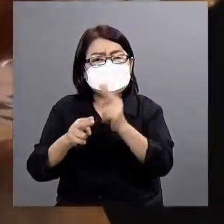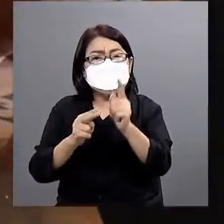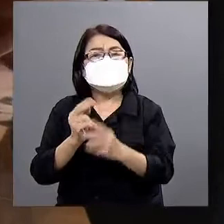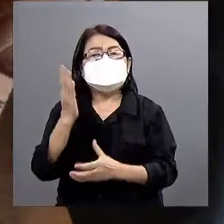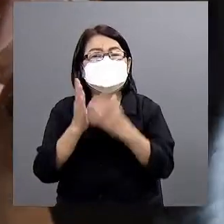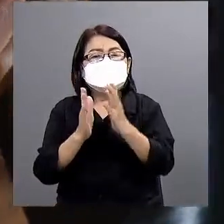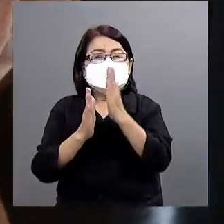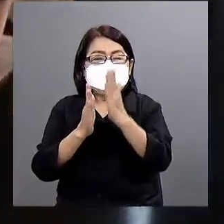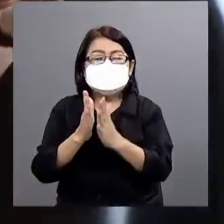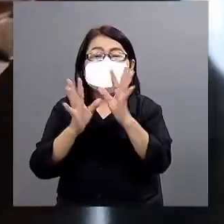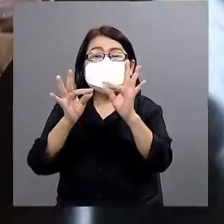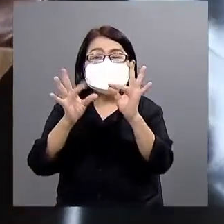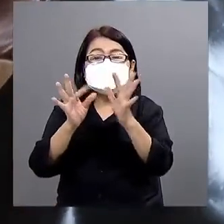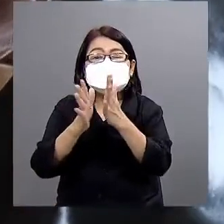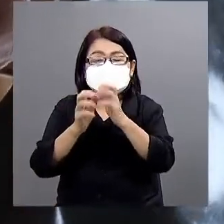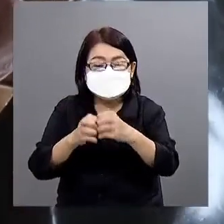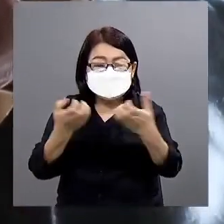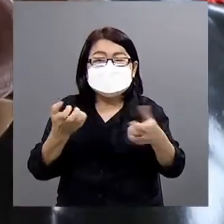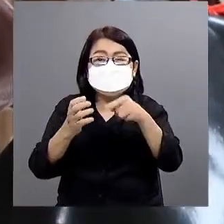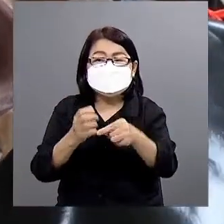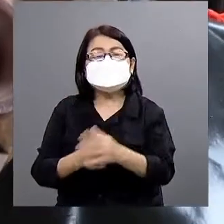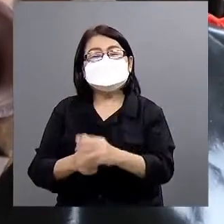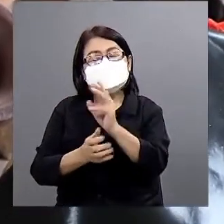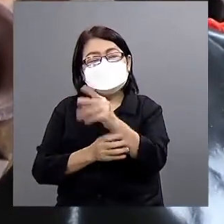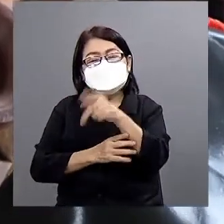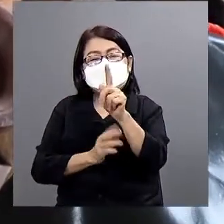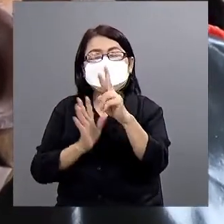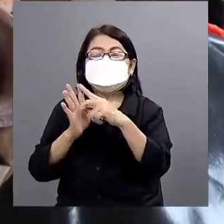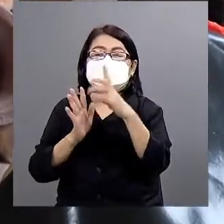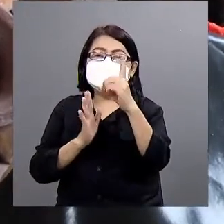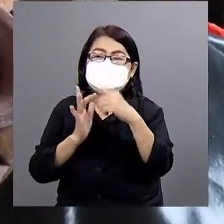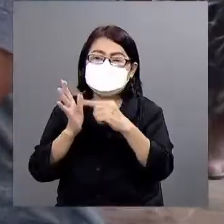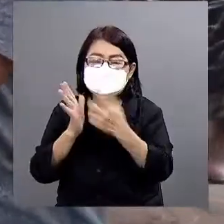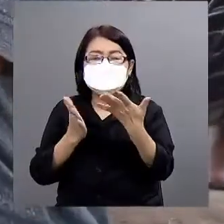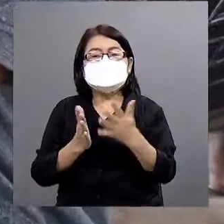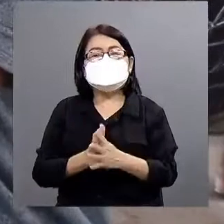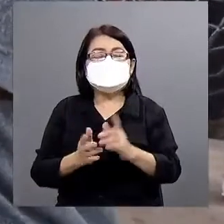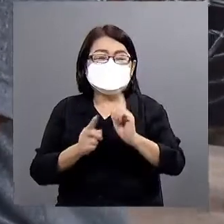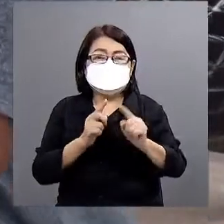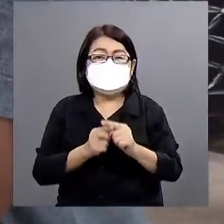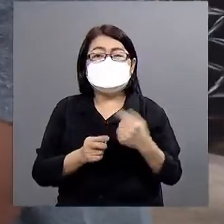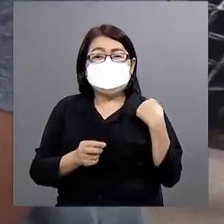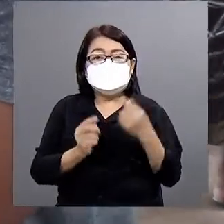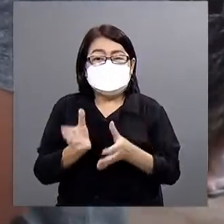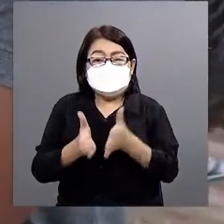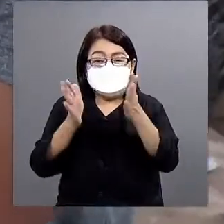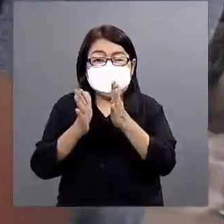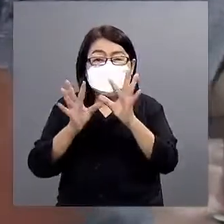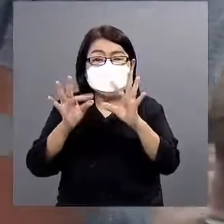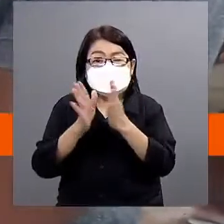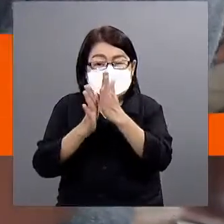ดู่ไม้ช้ำฉาก็ได้แต่ไม้ขนุนจะให้เสียงดีหนังที่ใช้ก็จะเป็